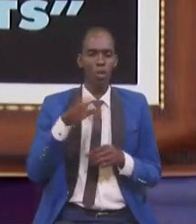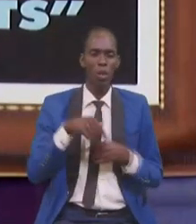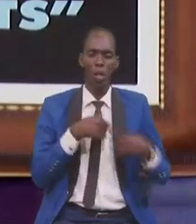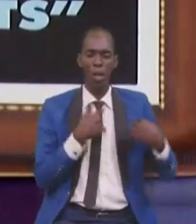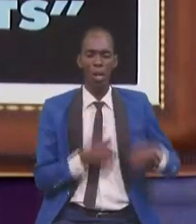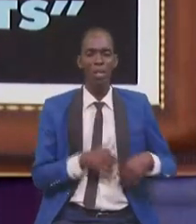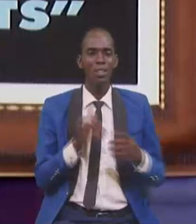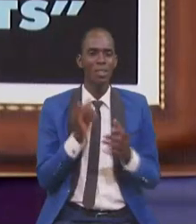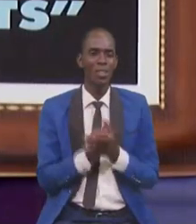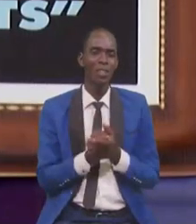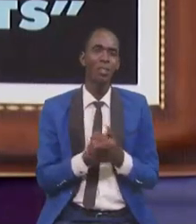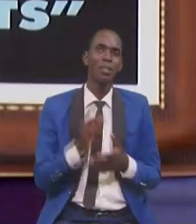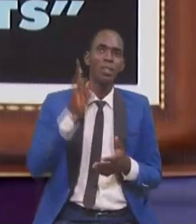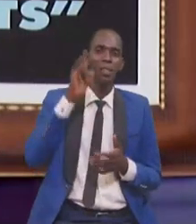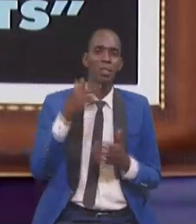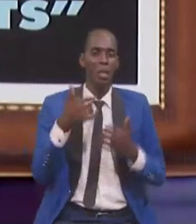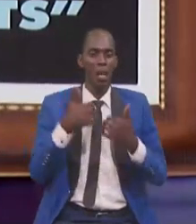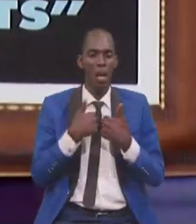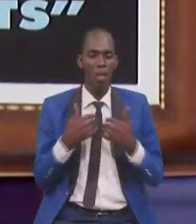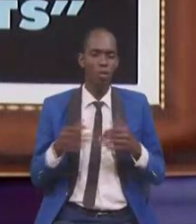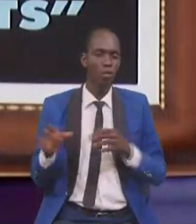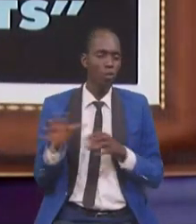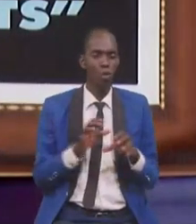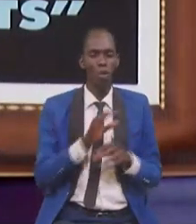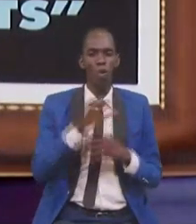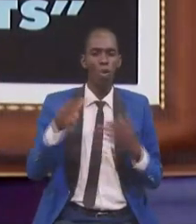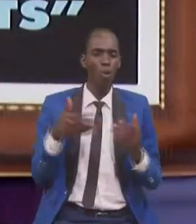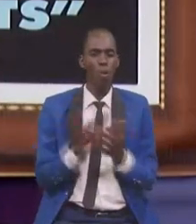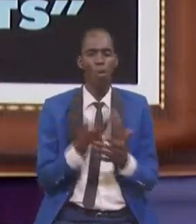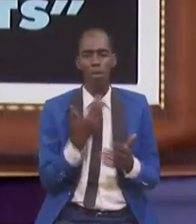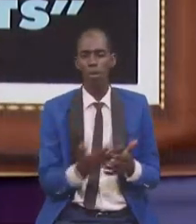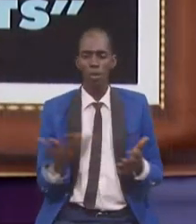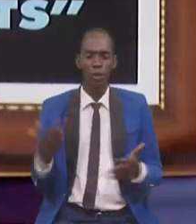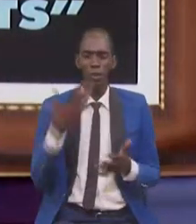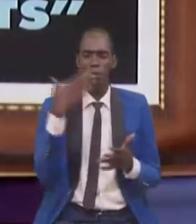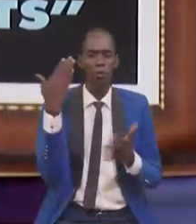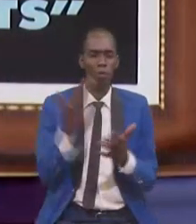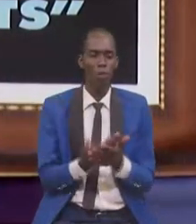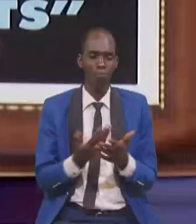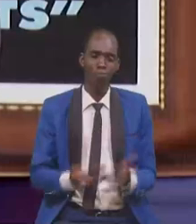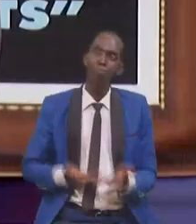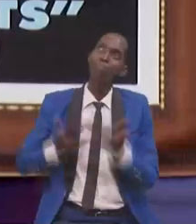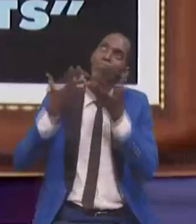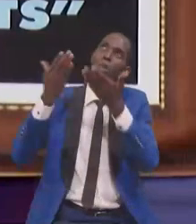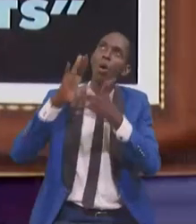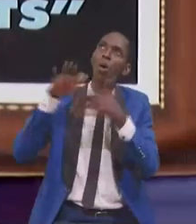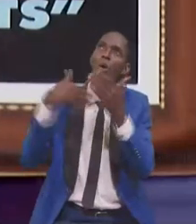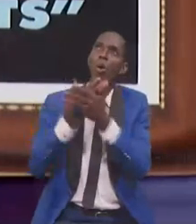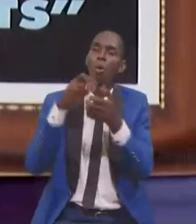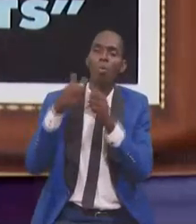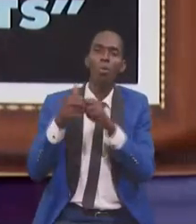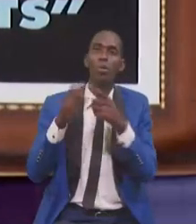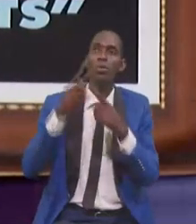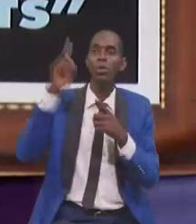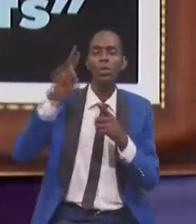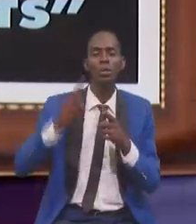cœur, qu'il fait toute ta merveille. Présentez vos problèmes au Seigneur, qu'il